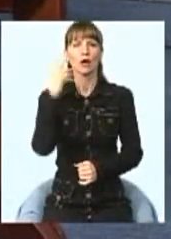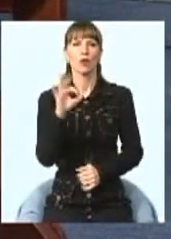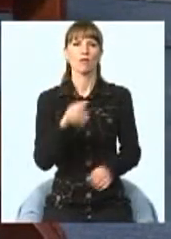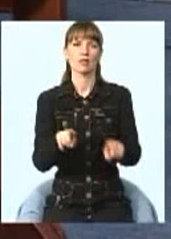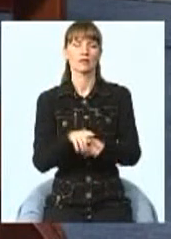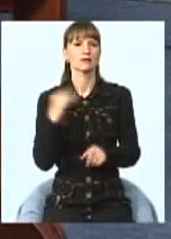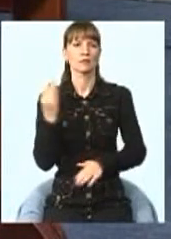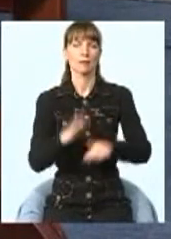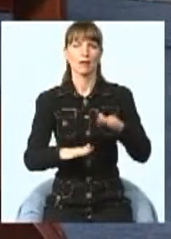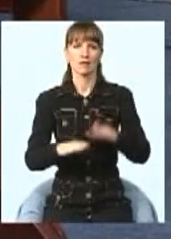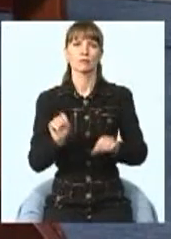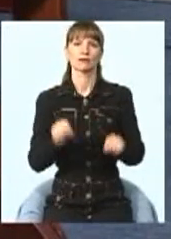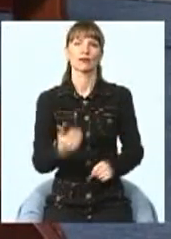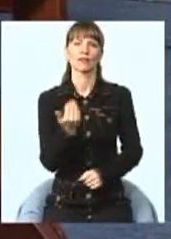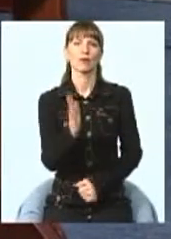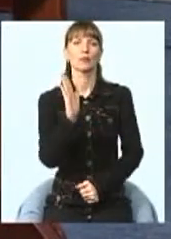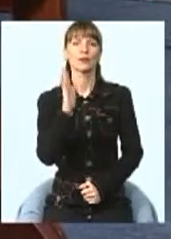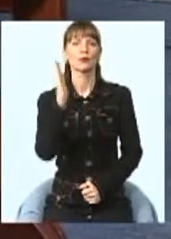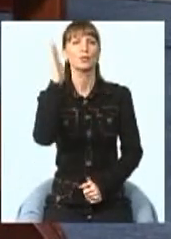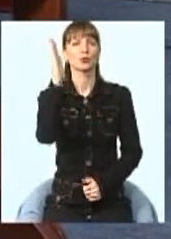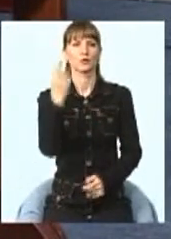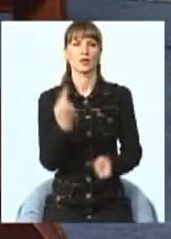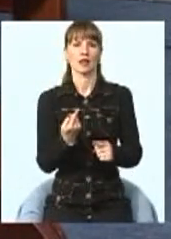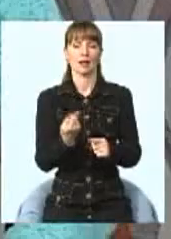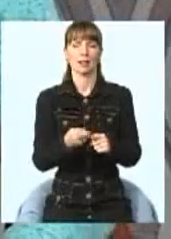цікаву професію. Можливо, ви і станете в майбутньому цими